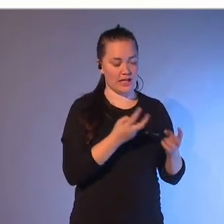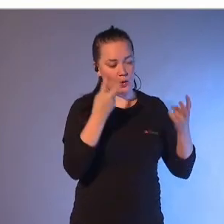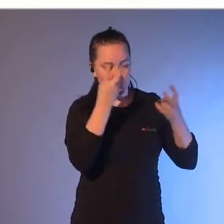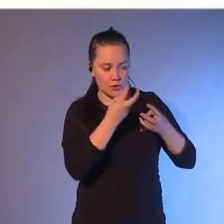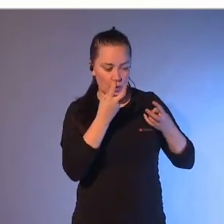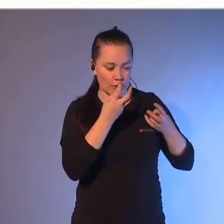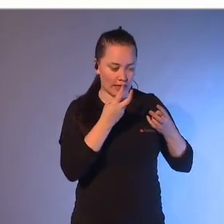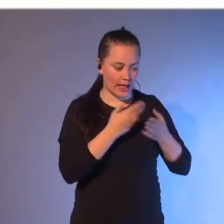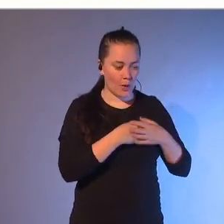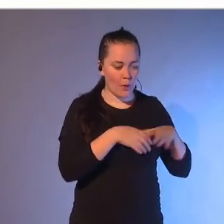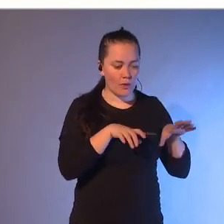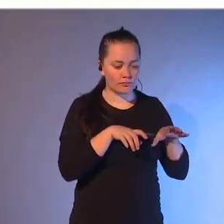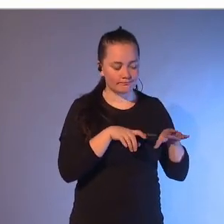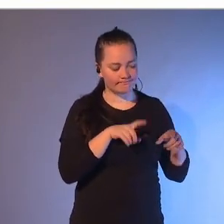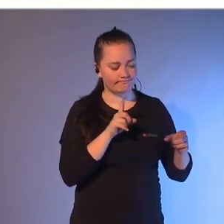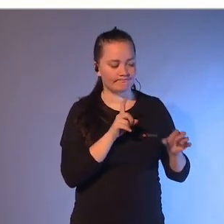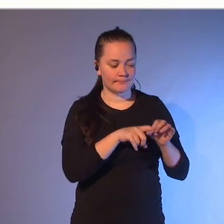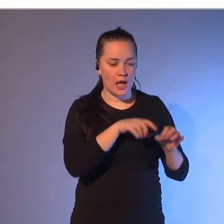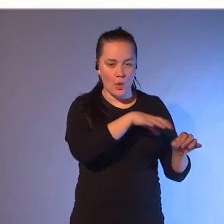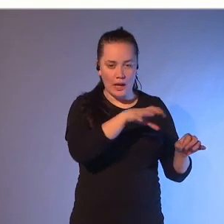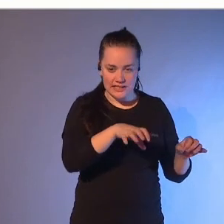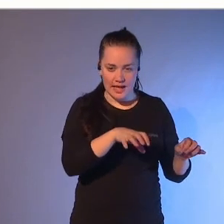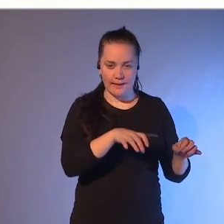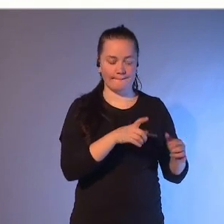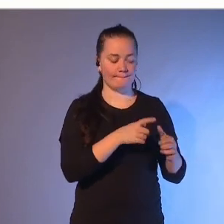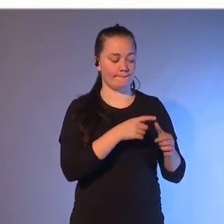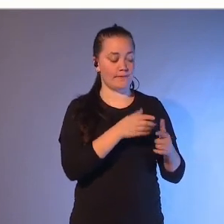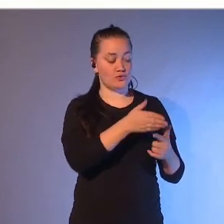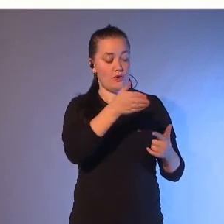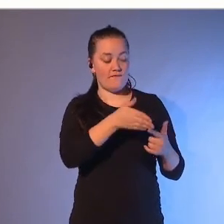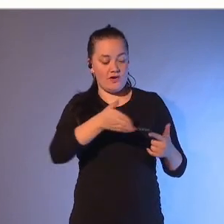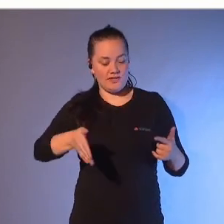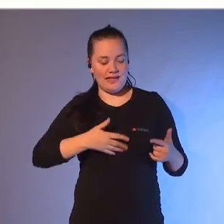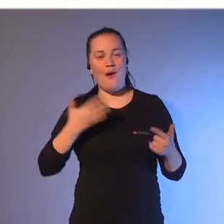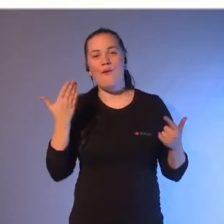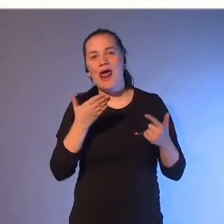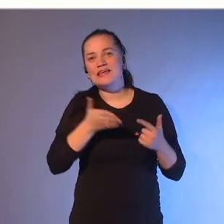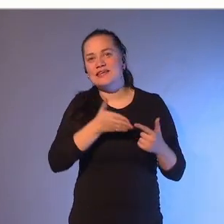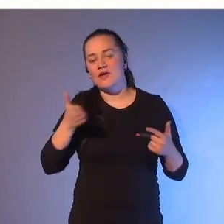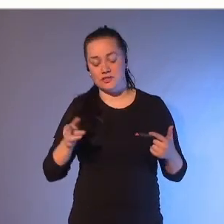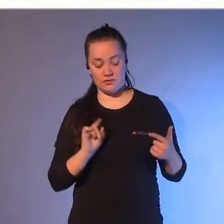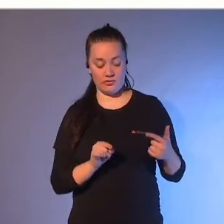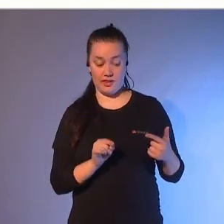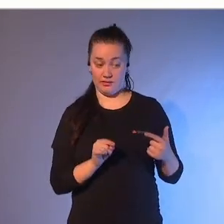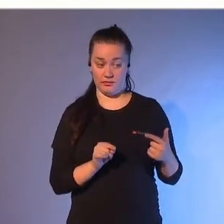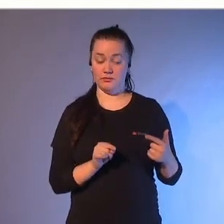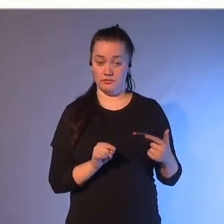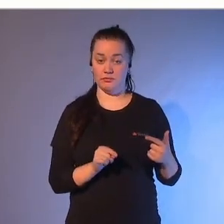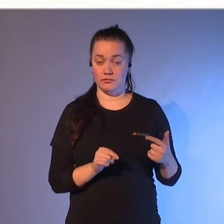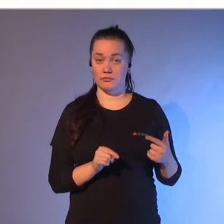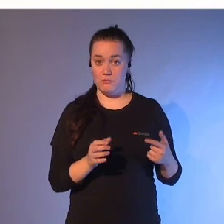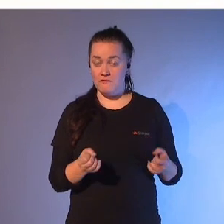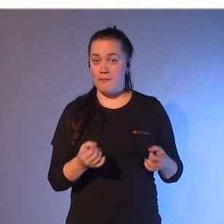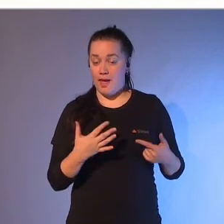lokalisere. Men så må man jo gå over i en fase som en lesefase, og den må da være preget